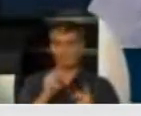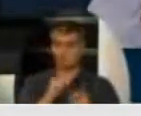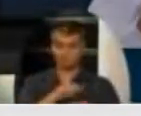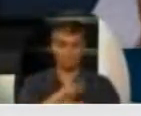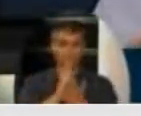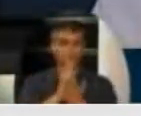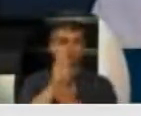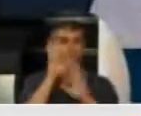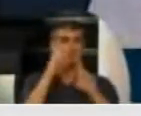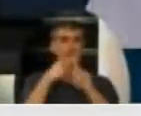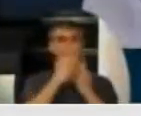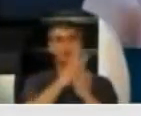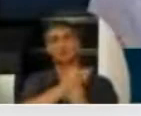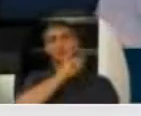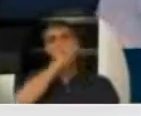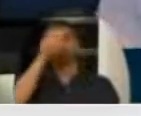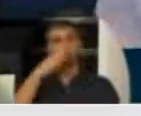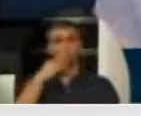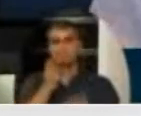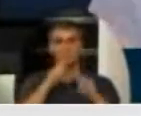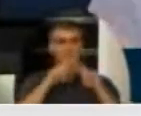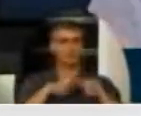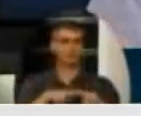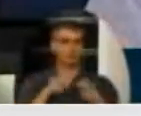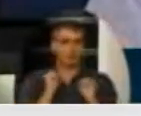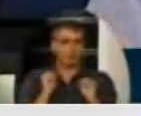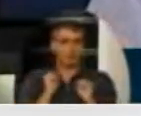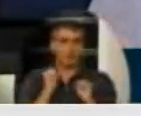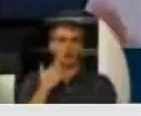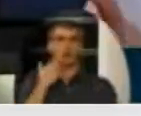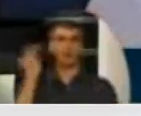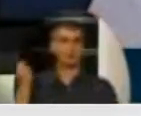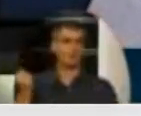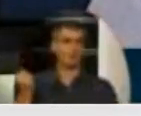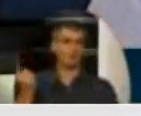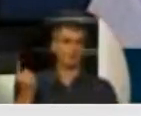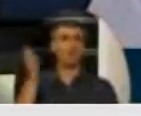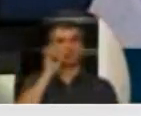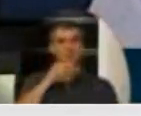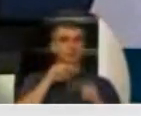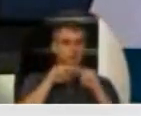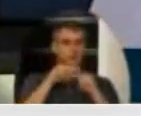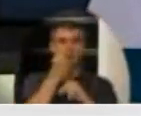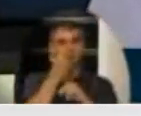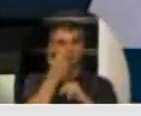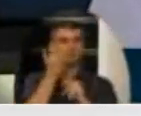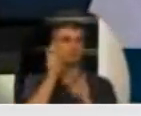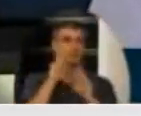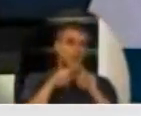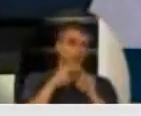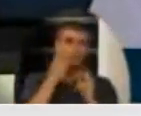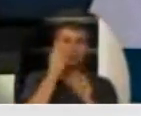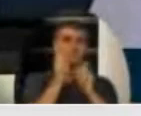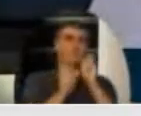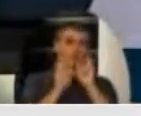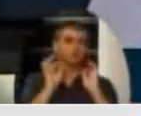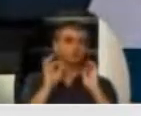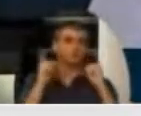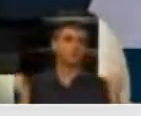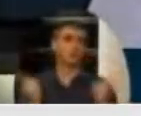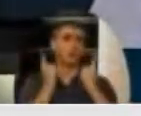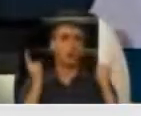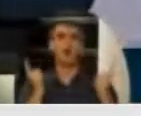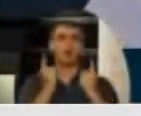ב-12:30 עד שהם הגיעו למוקטעה, מי יכול להישאר בקור של רמאללה, ובכל זאת נשארו אנשים כדי